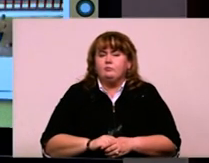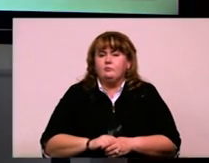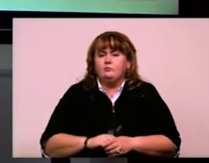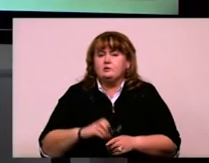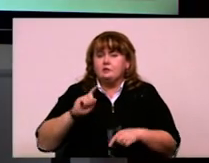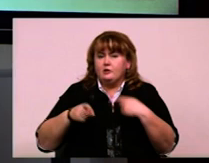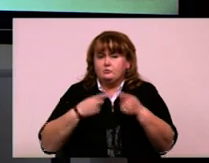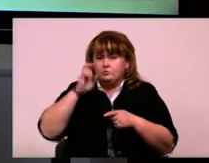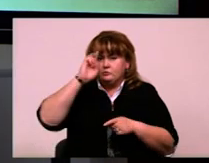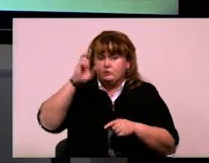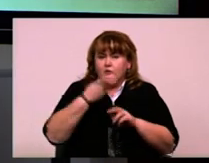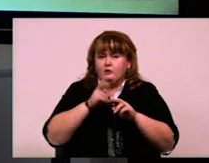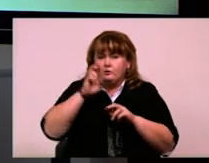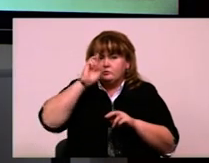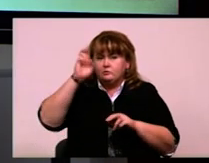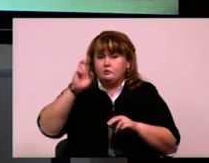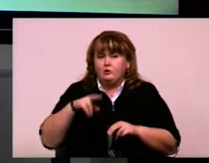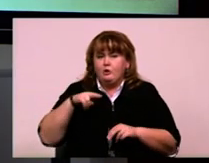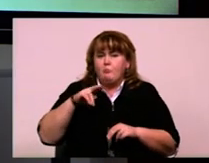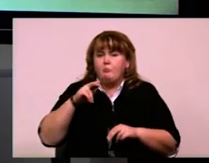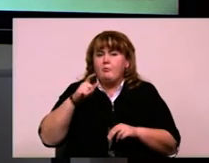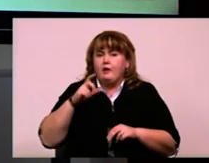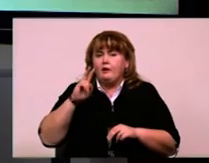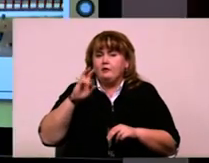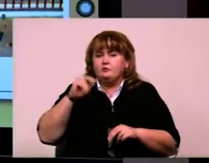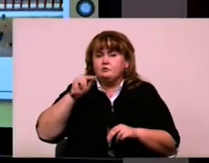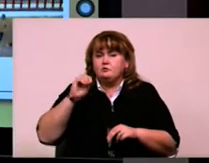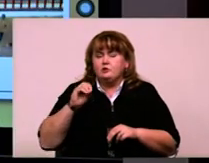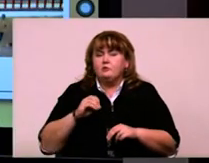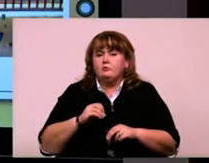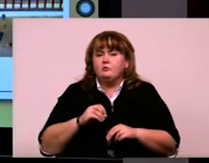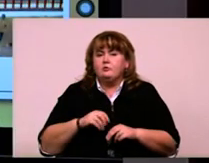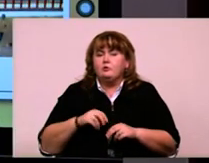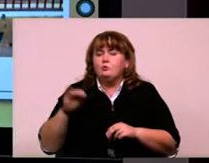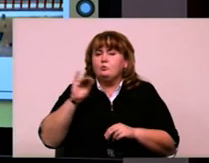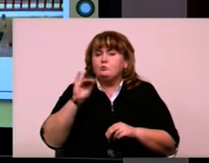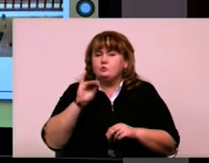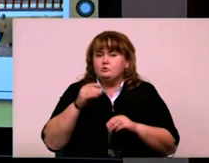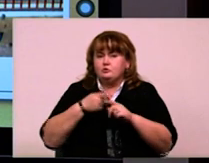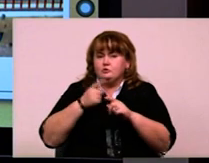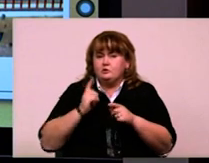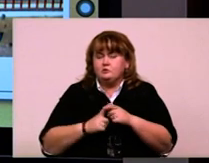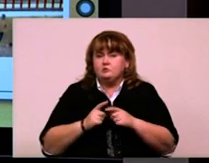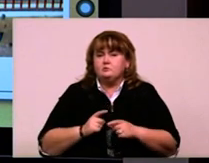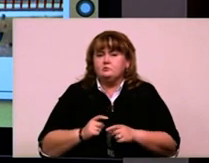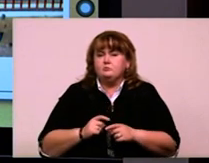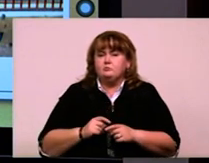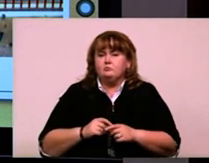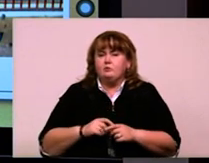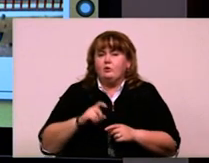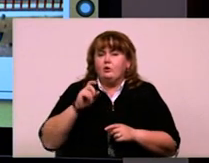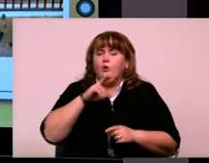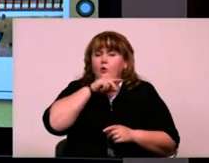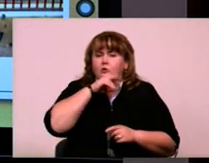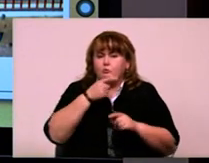Следующее государство – это государство Пэкче. В южной части, вот обратите внимание,